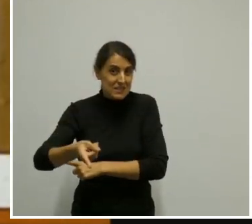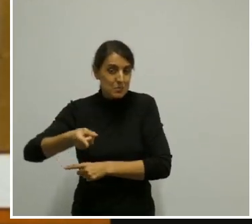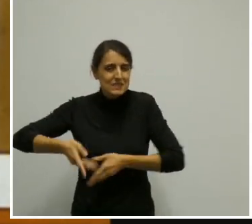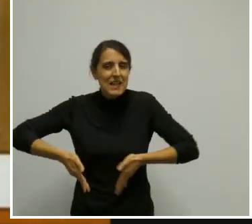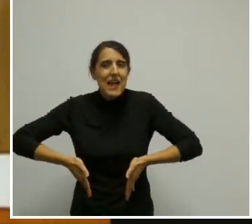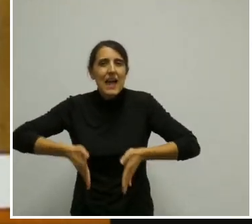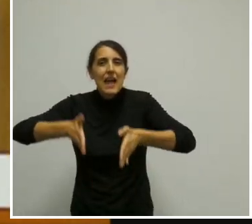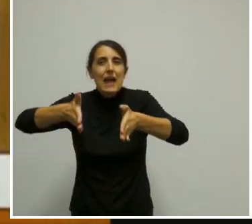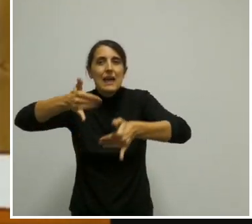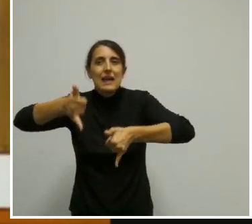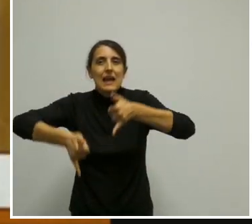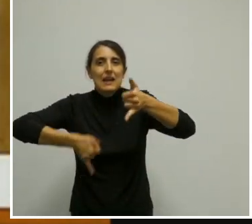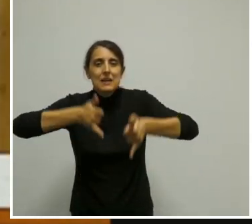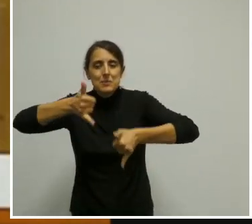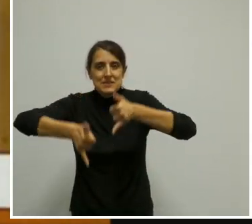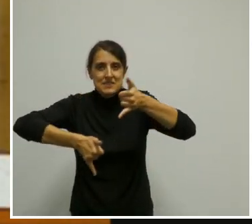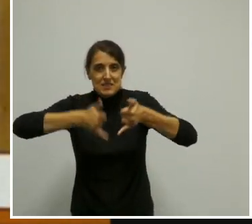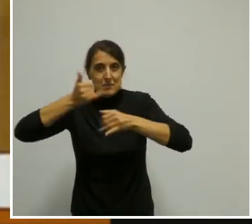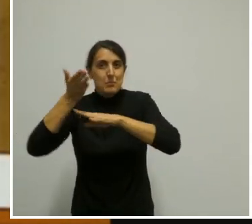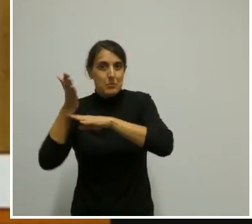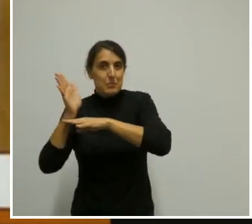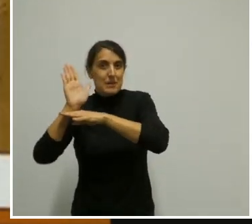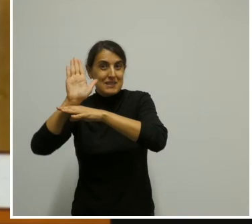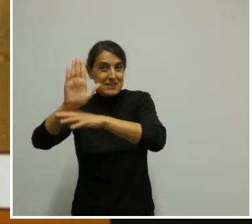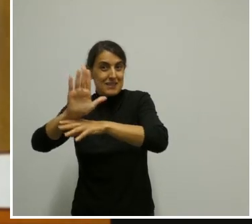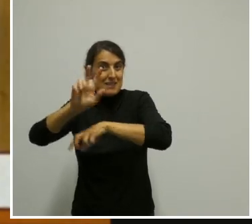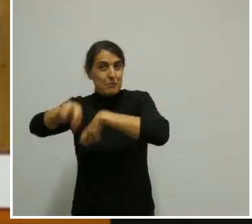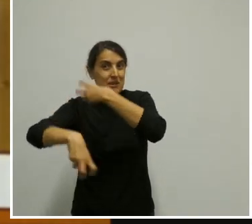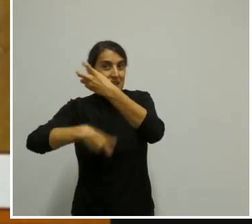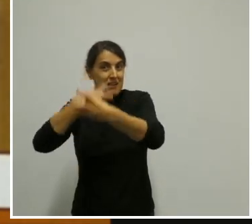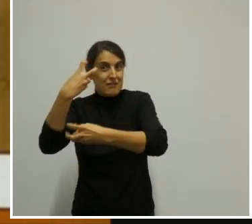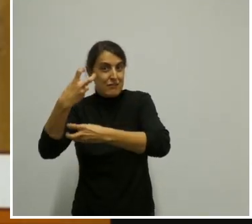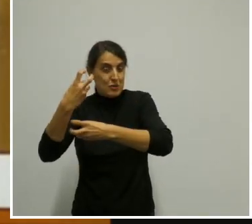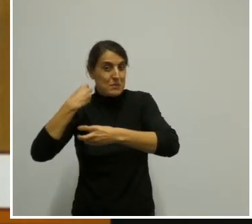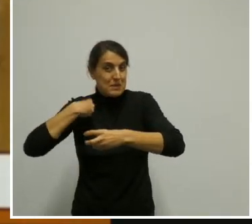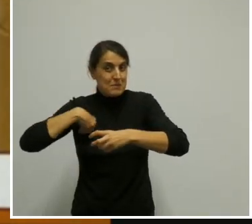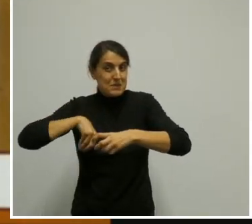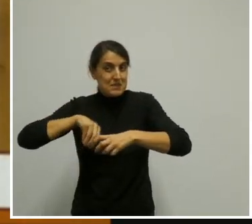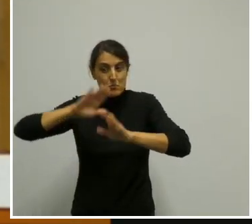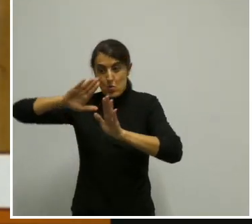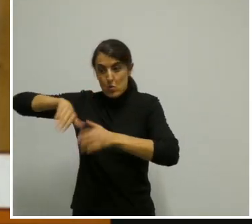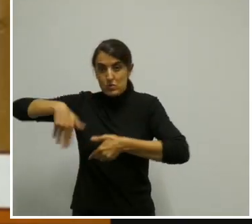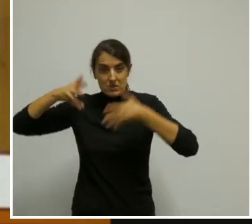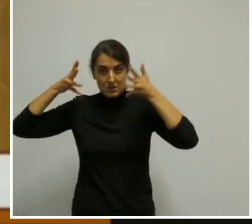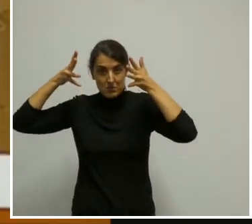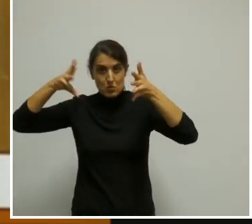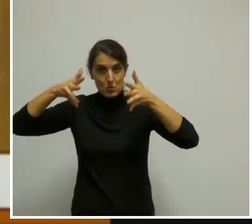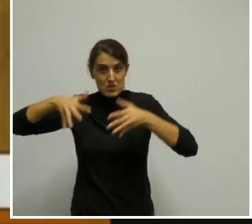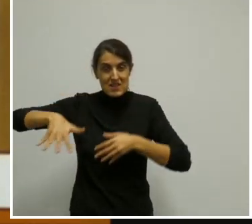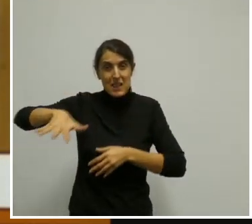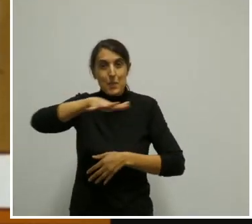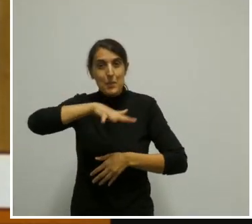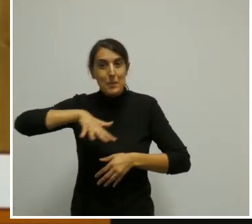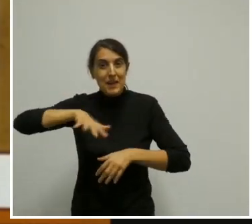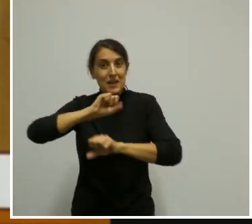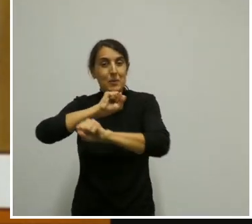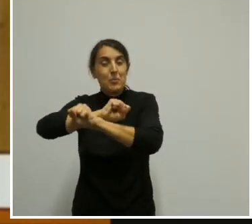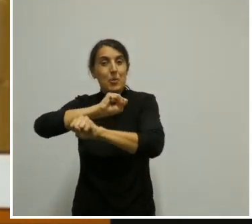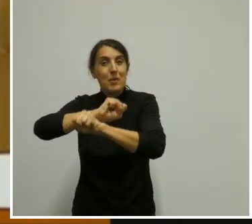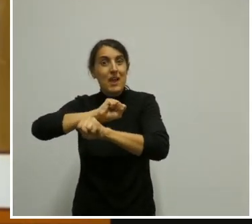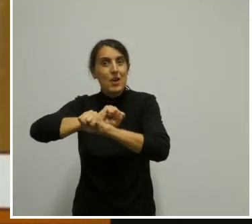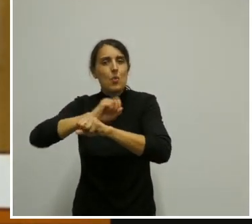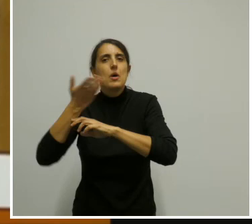va presentar, bueno, tota la reforma del propi eix es va presentar a l'últim Consell de Barri de Provençals del Poble Nou.